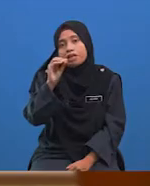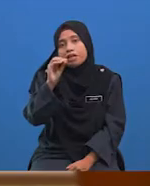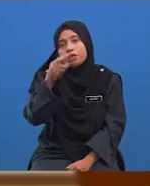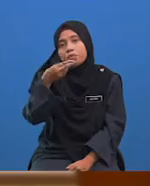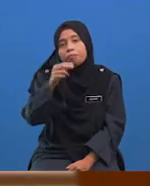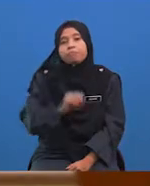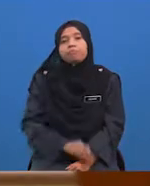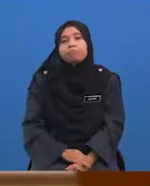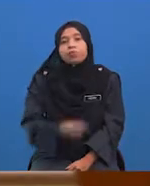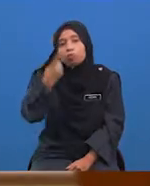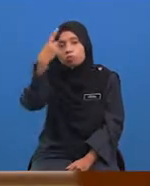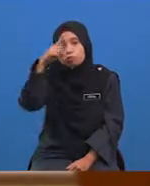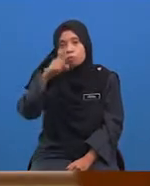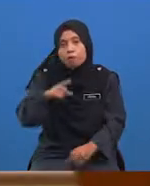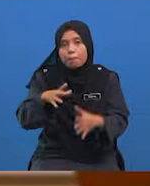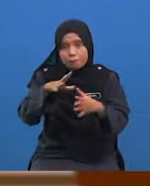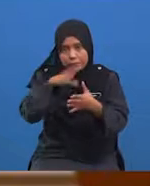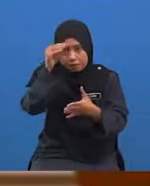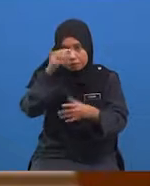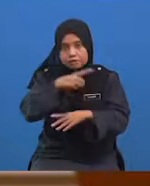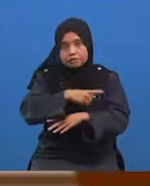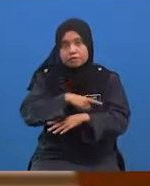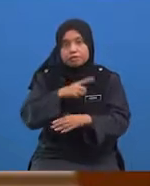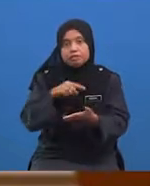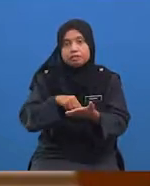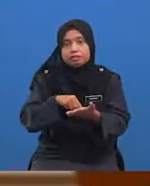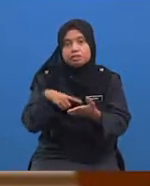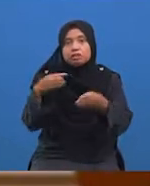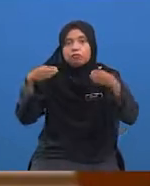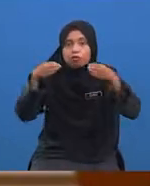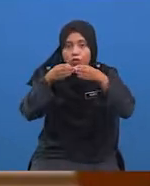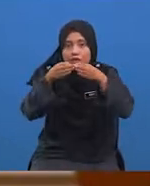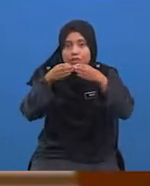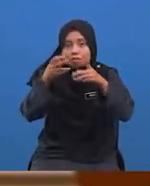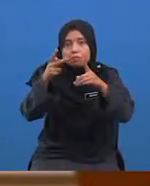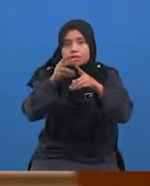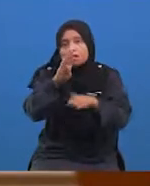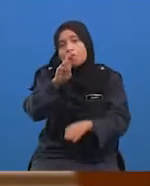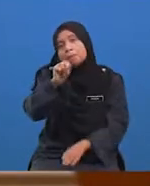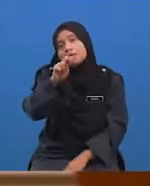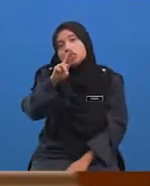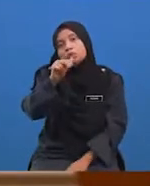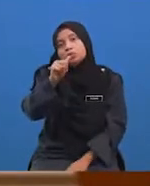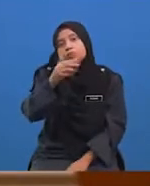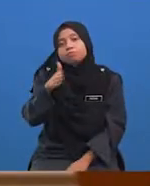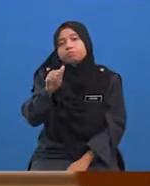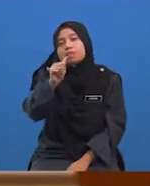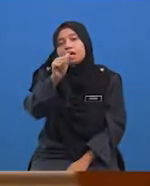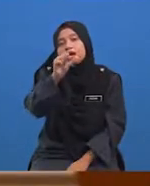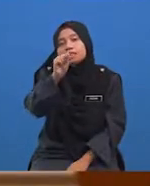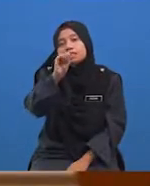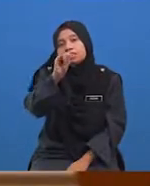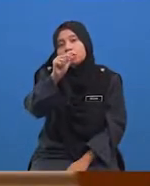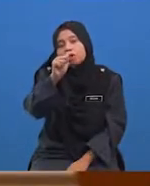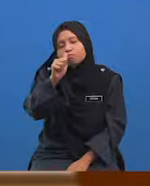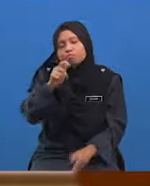Untuk pelajaran kita kali ini, kita memfokuskan benua Asia, iaitu benua yang